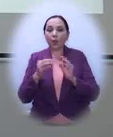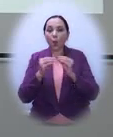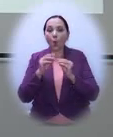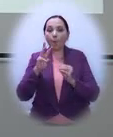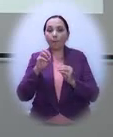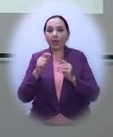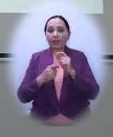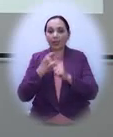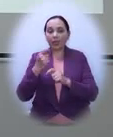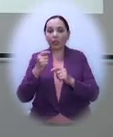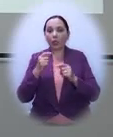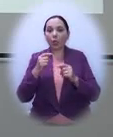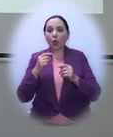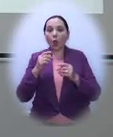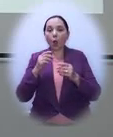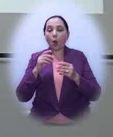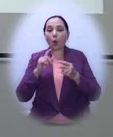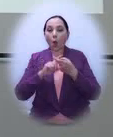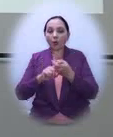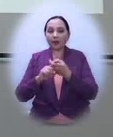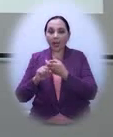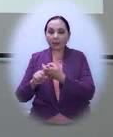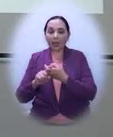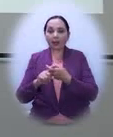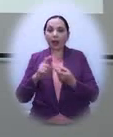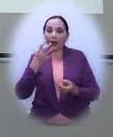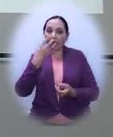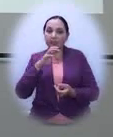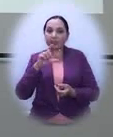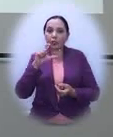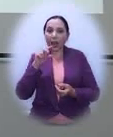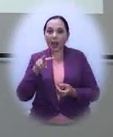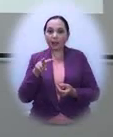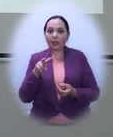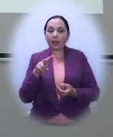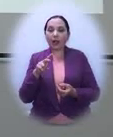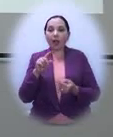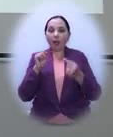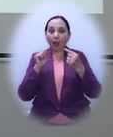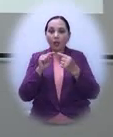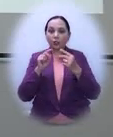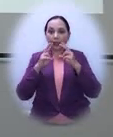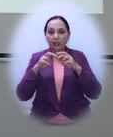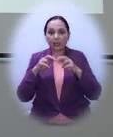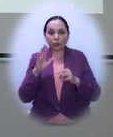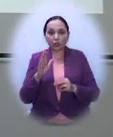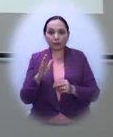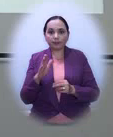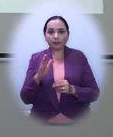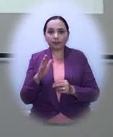metr yordamida kontaktlar va qizdirish elementlarining qarshiliklari tekshirib